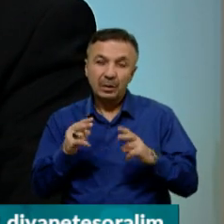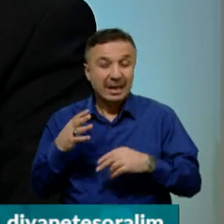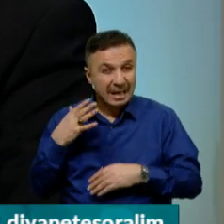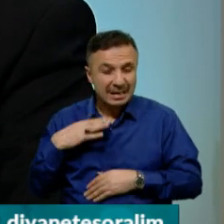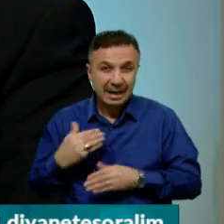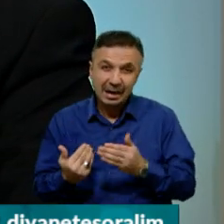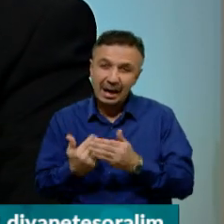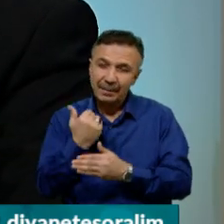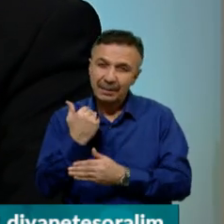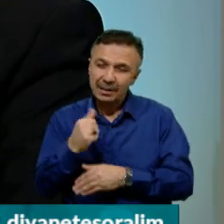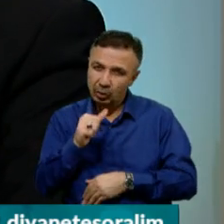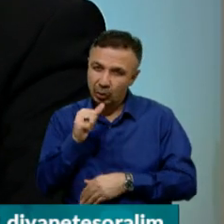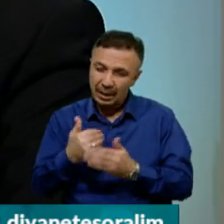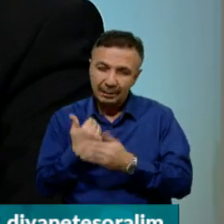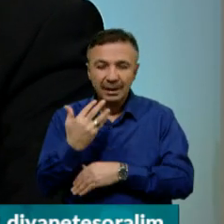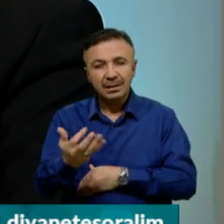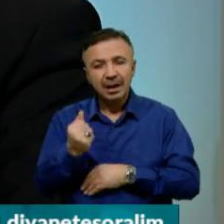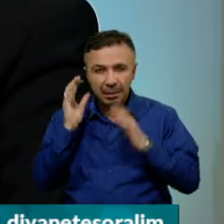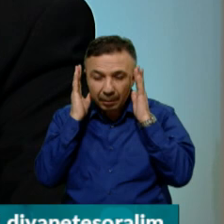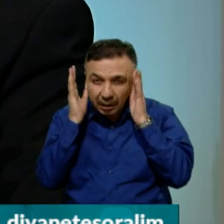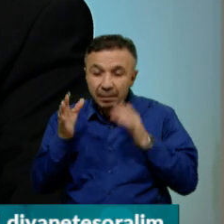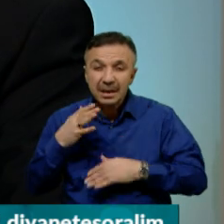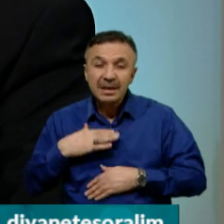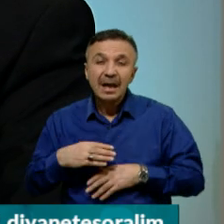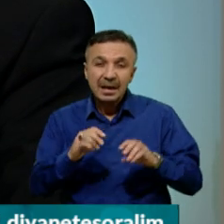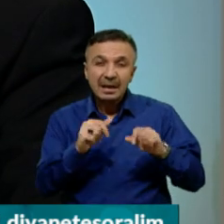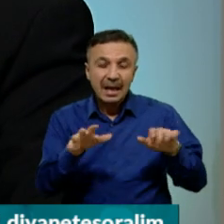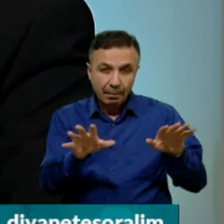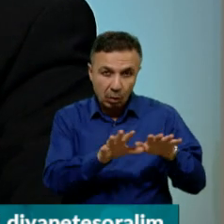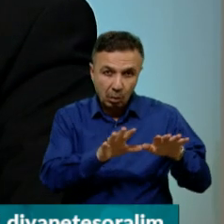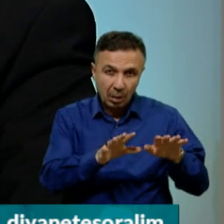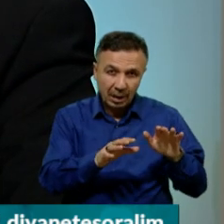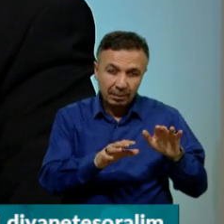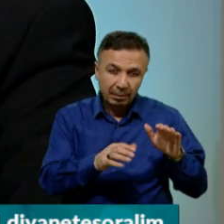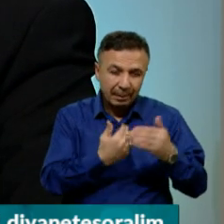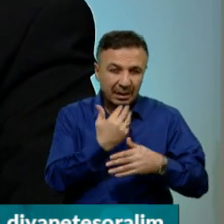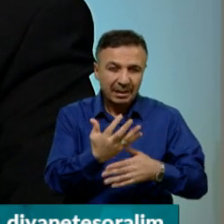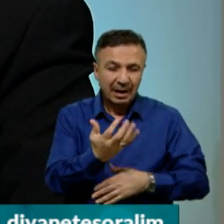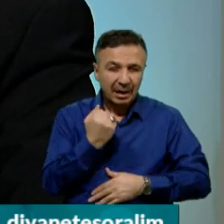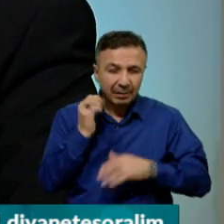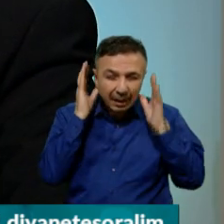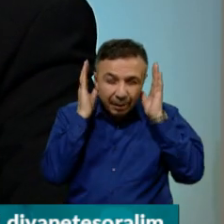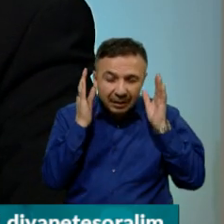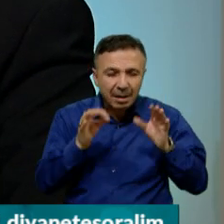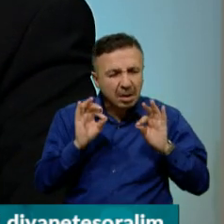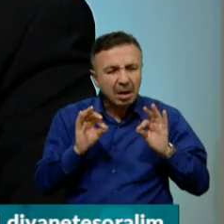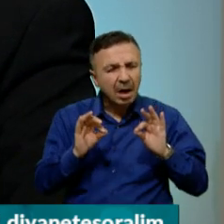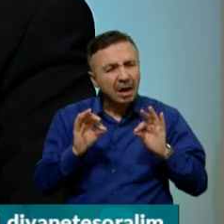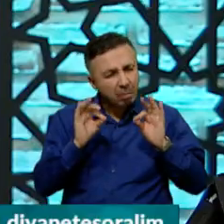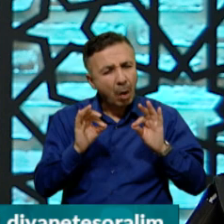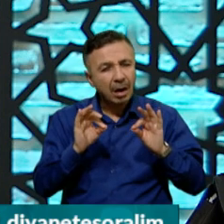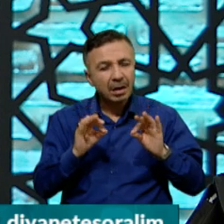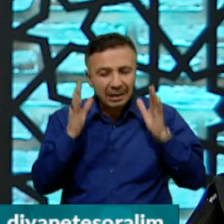alalım bu namaz kılalım ister temin edelim namaz kılalım ama illaki namaz kılalım